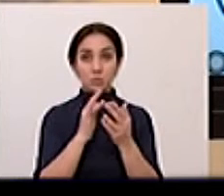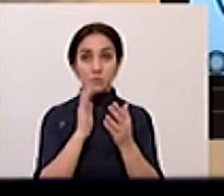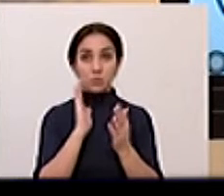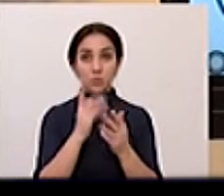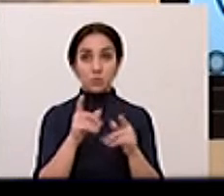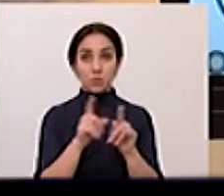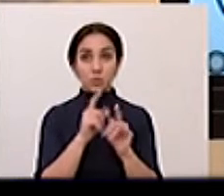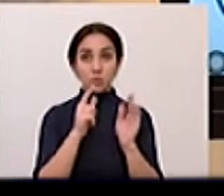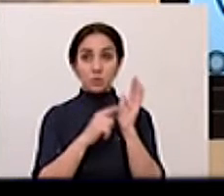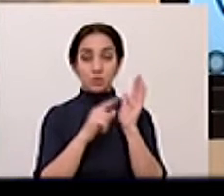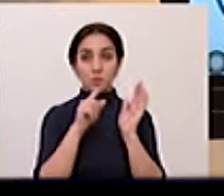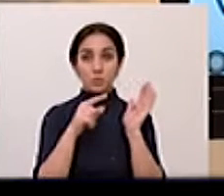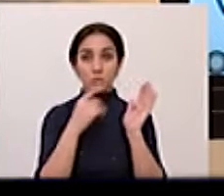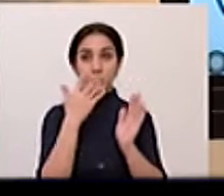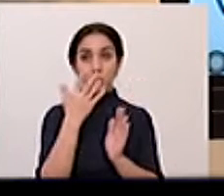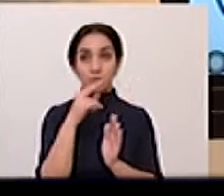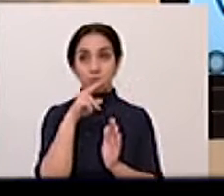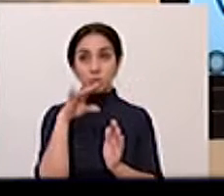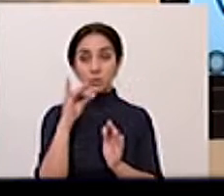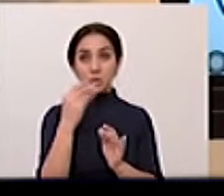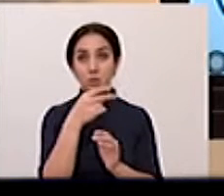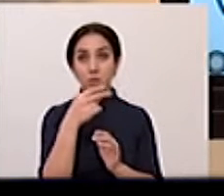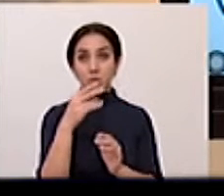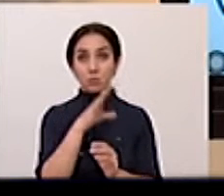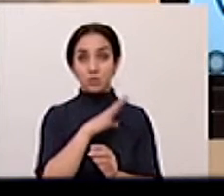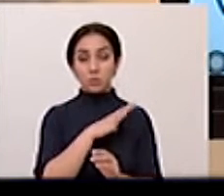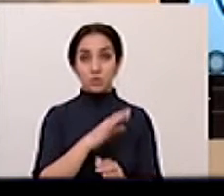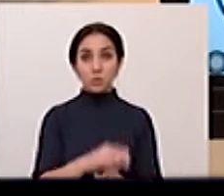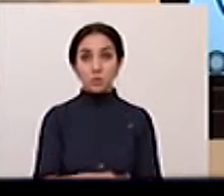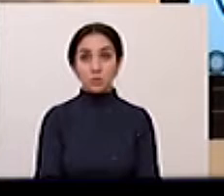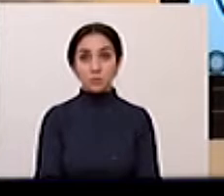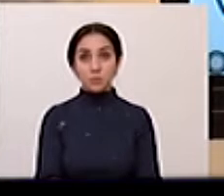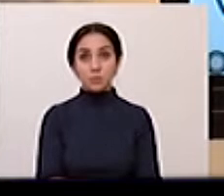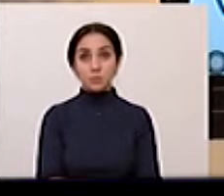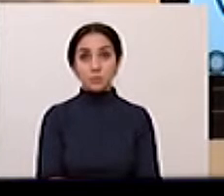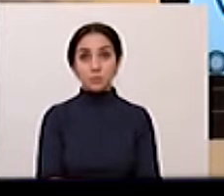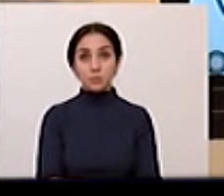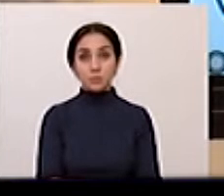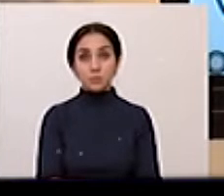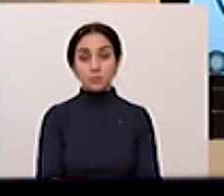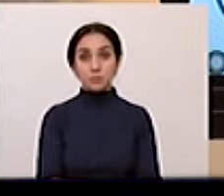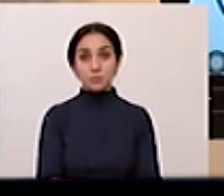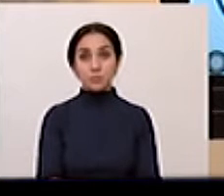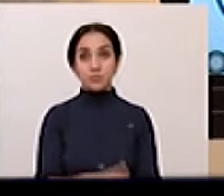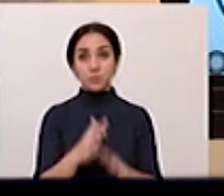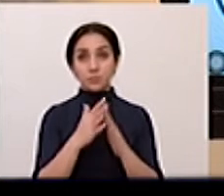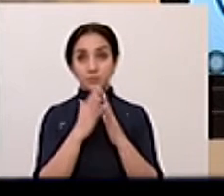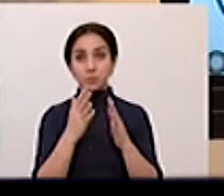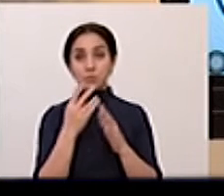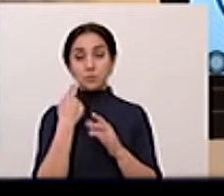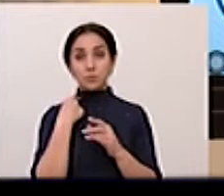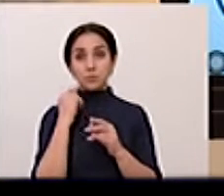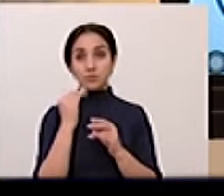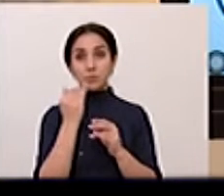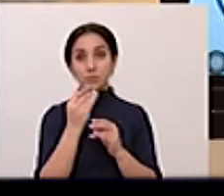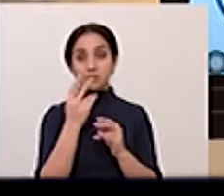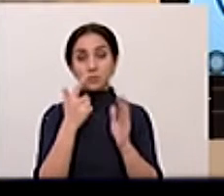bo'lsak, 7.5 pi ga teng bo'ldi. Demak, hajm son